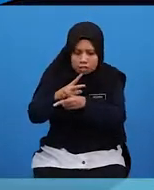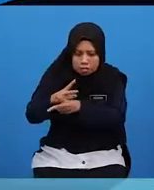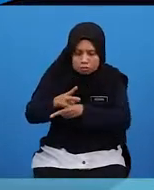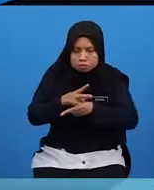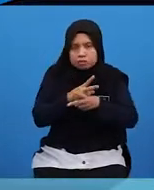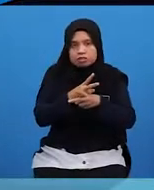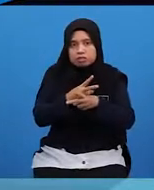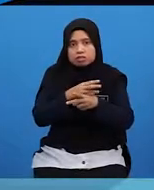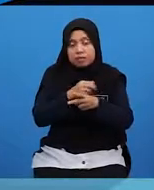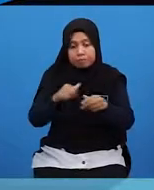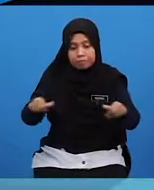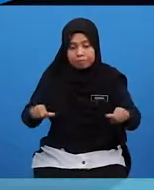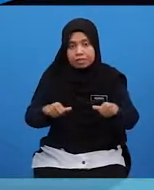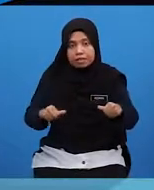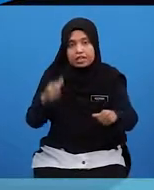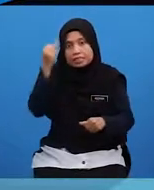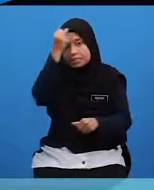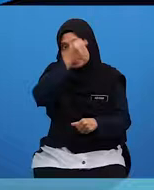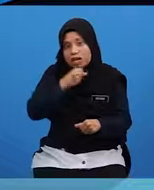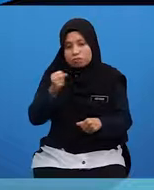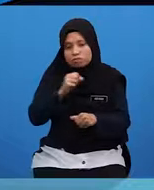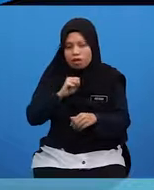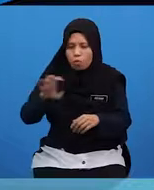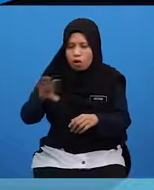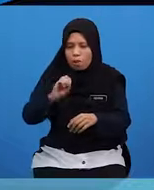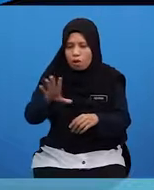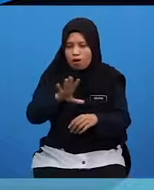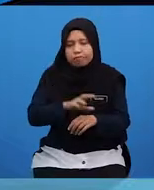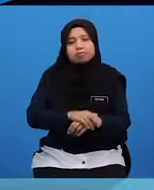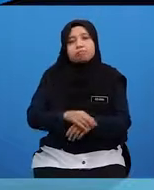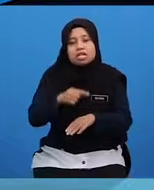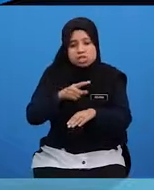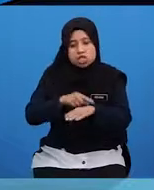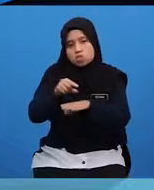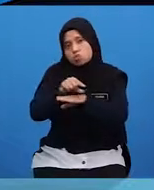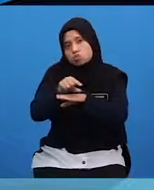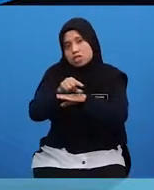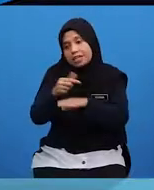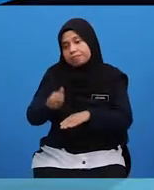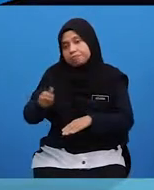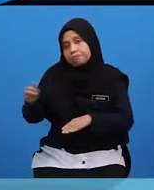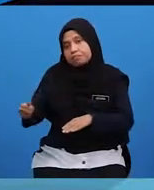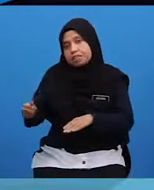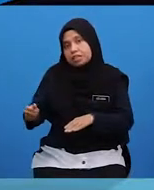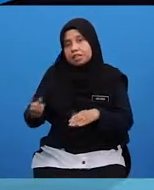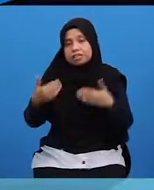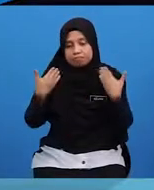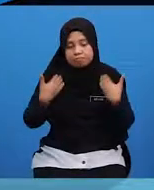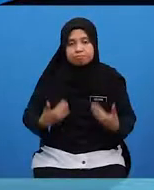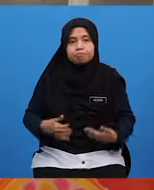dan sentiasa mengamalkan sikap tidak membazir ketika gunakan perkakas pelindungan diri